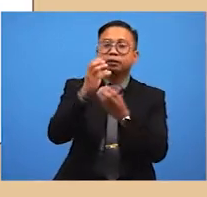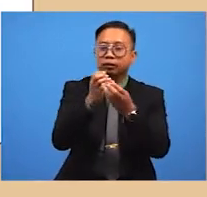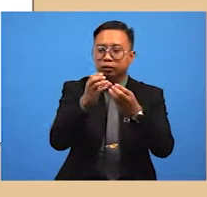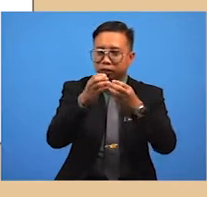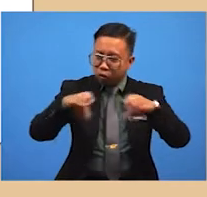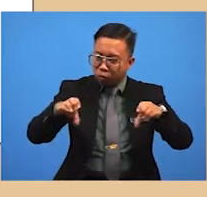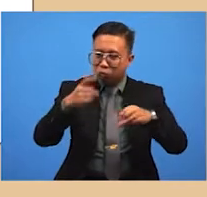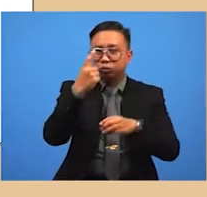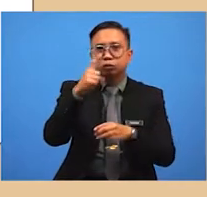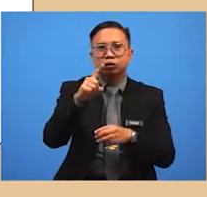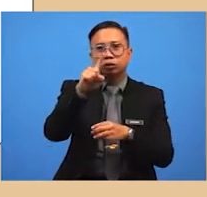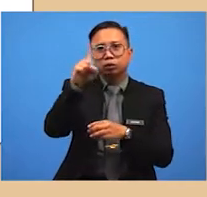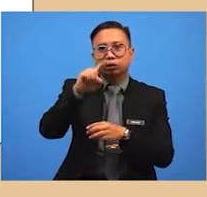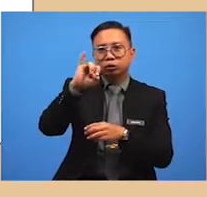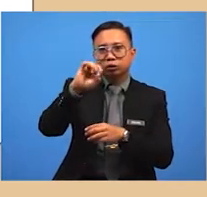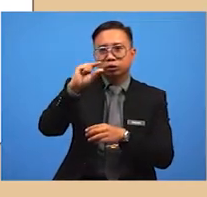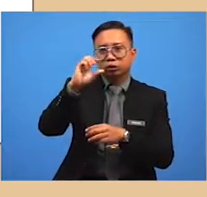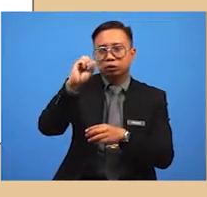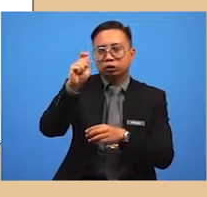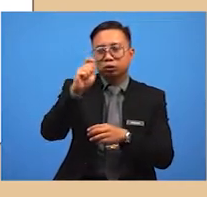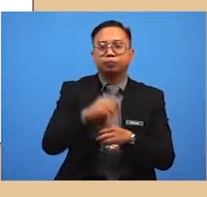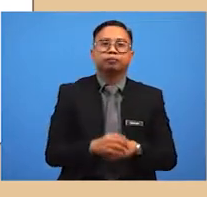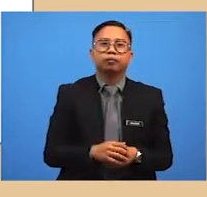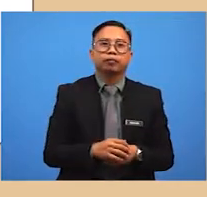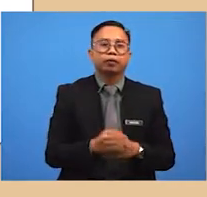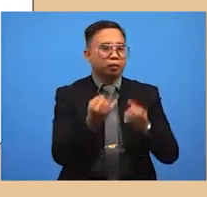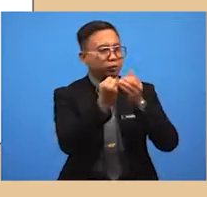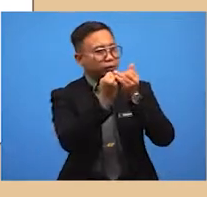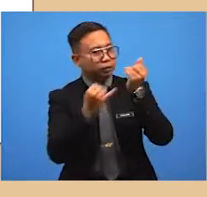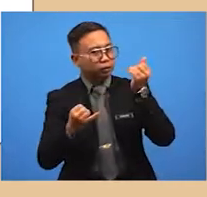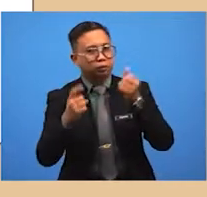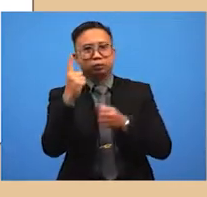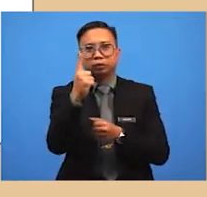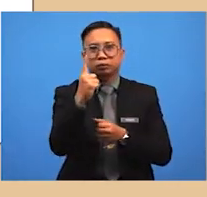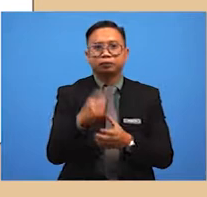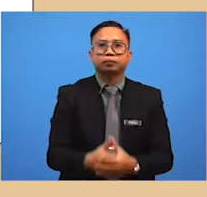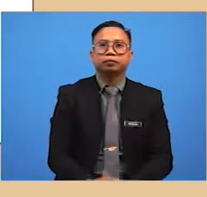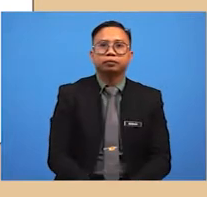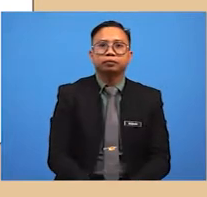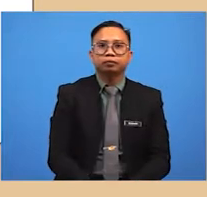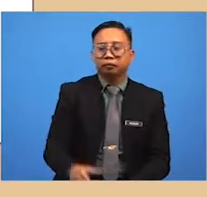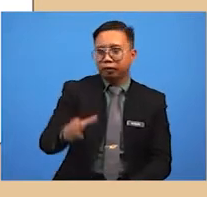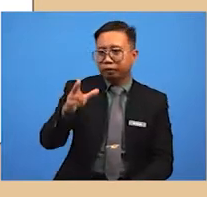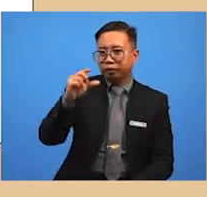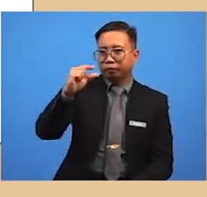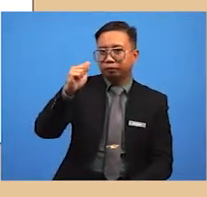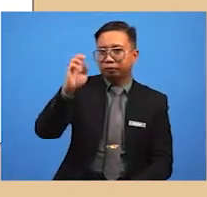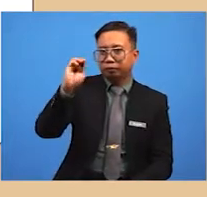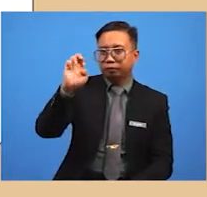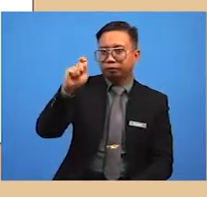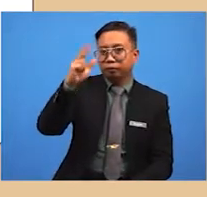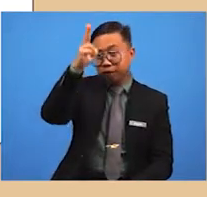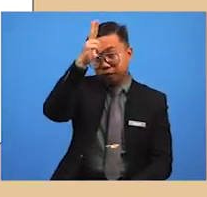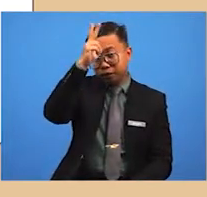zigot diploid, iaitu persenyawaan pertama. Gamet jantan yang satu